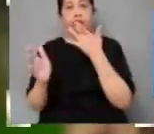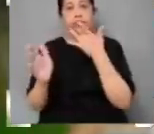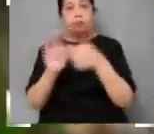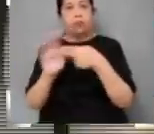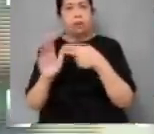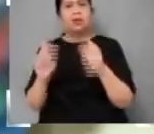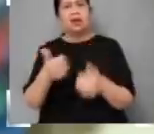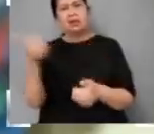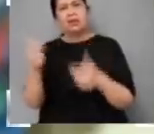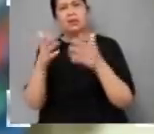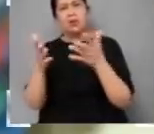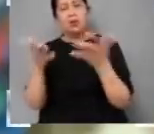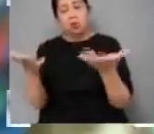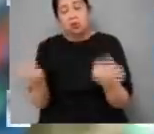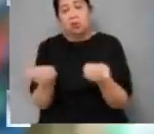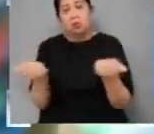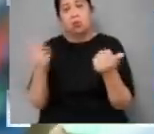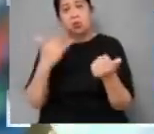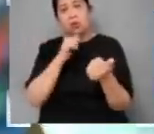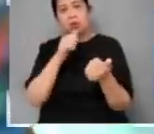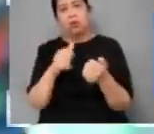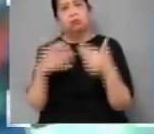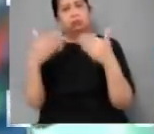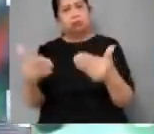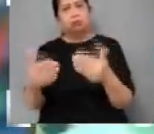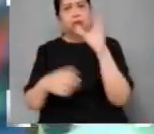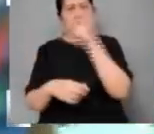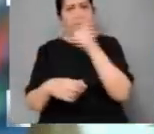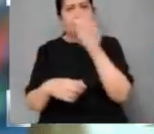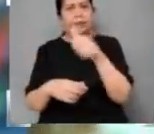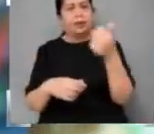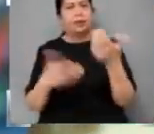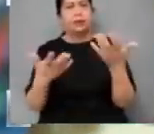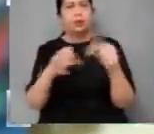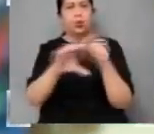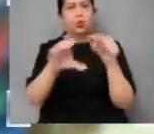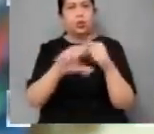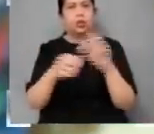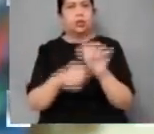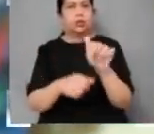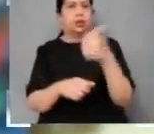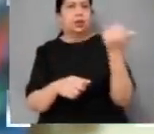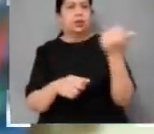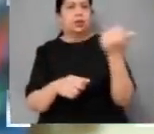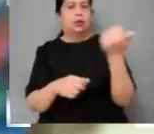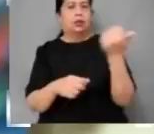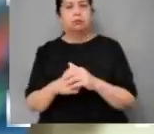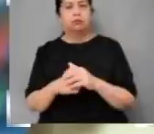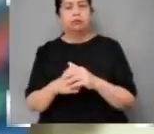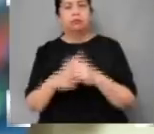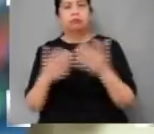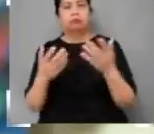anin nandyan na lang. Pwede lang naman po maganap sa iba, ganon, sa mga ibang supermarket, ganon.